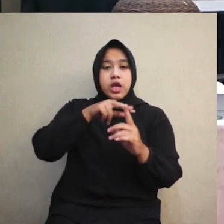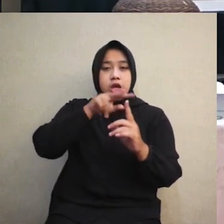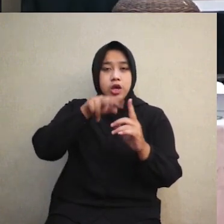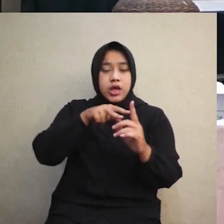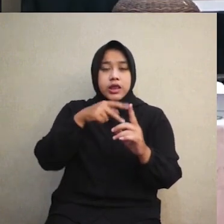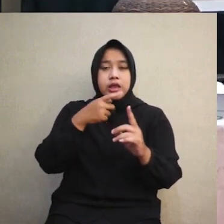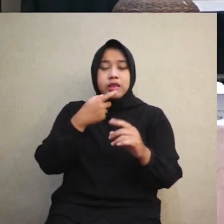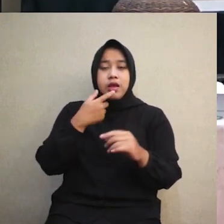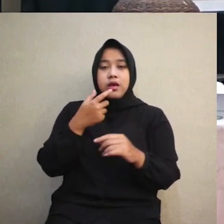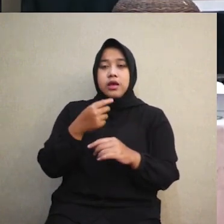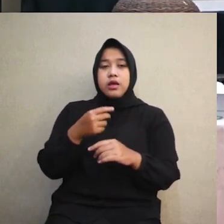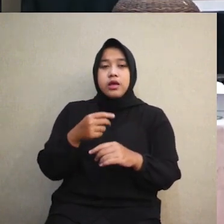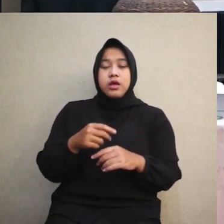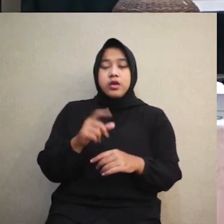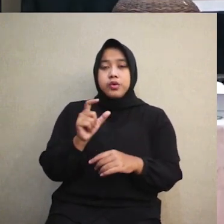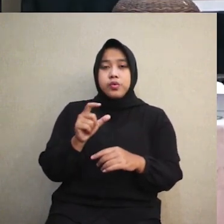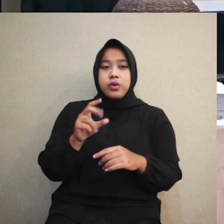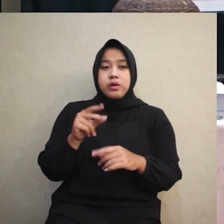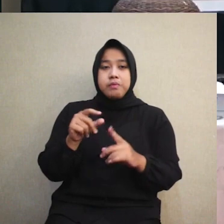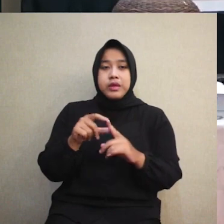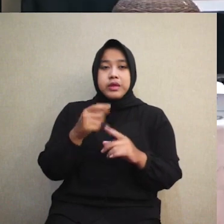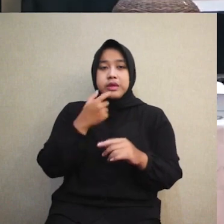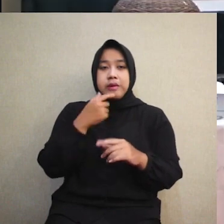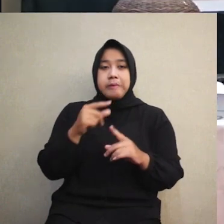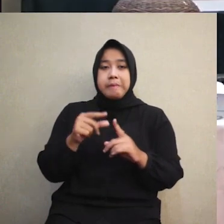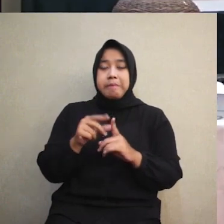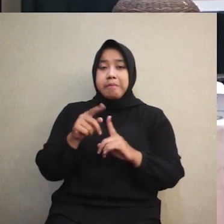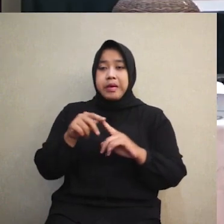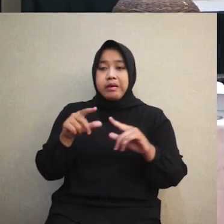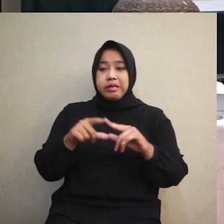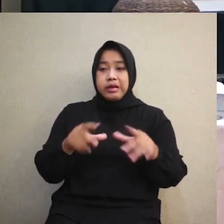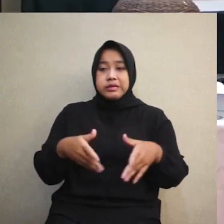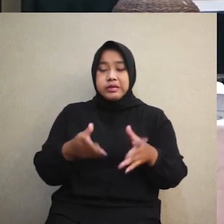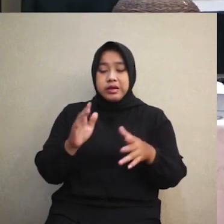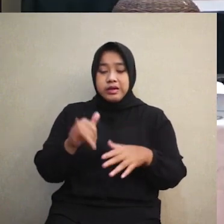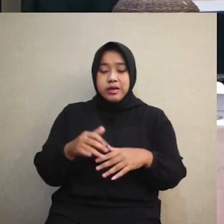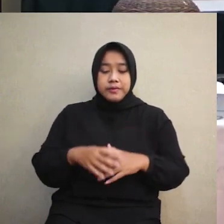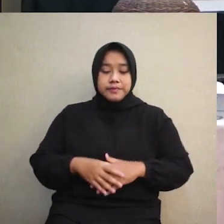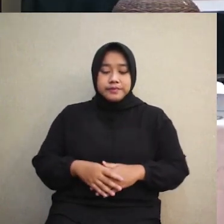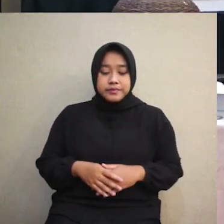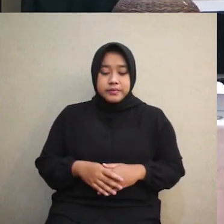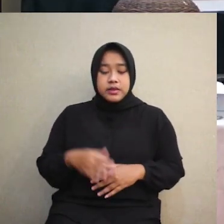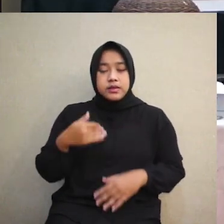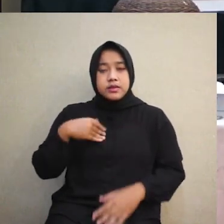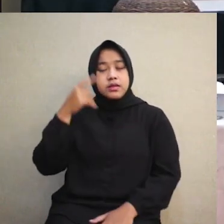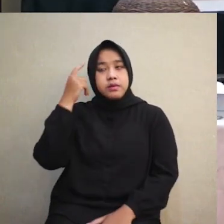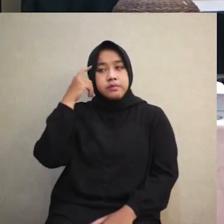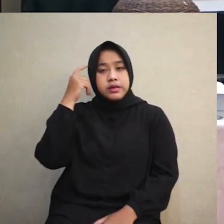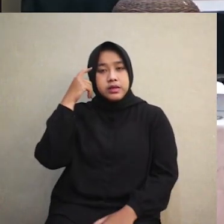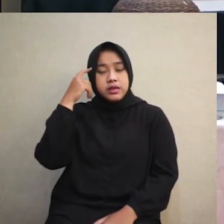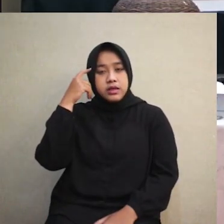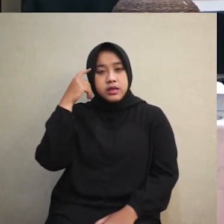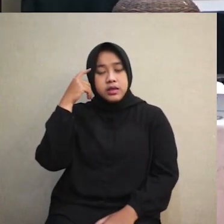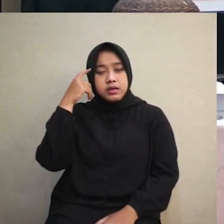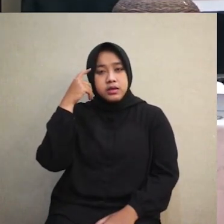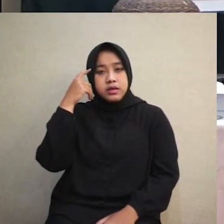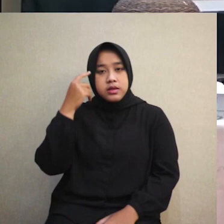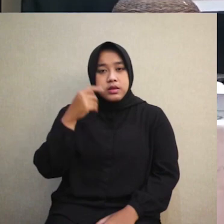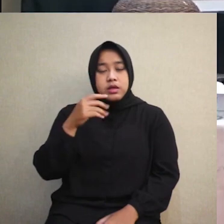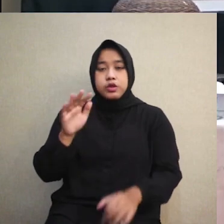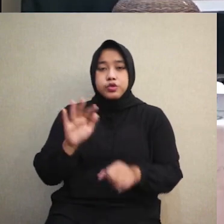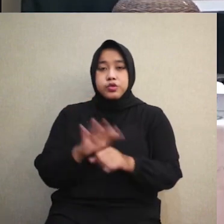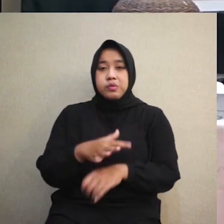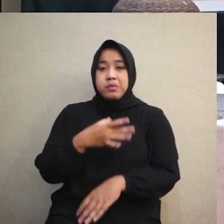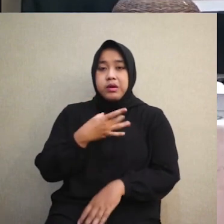yang mungkin jadi bahan peta jalan tadi ya jadi bahan Saya kira salah satu yang yang cukup